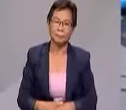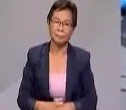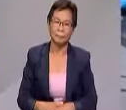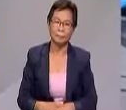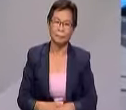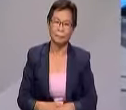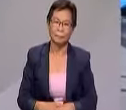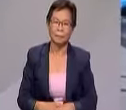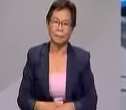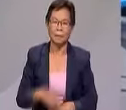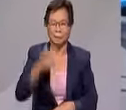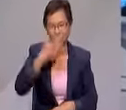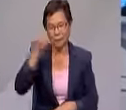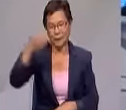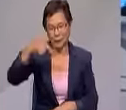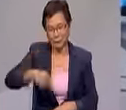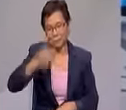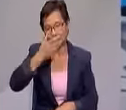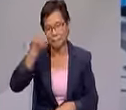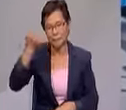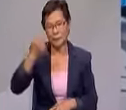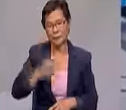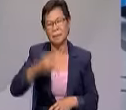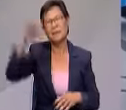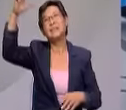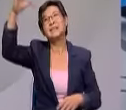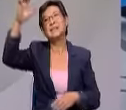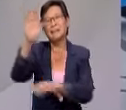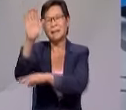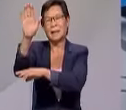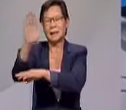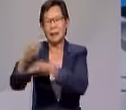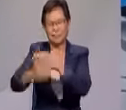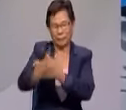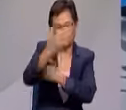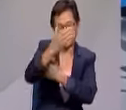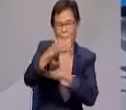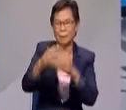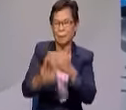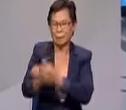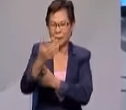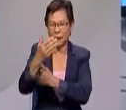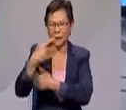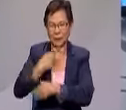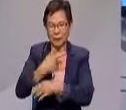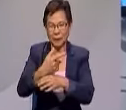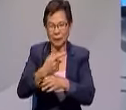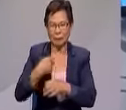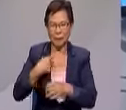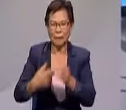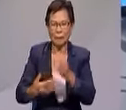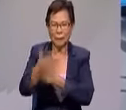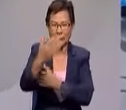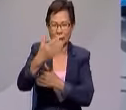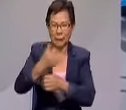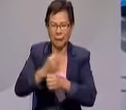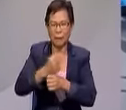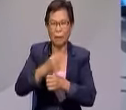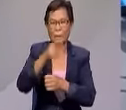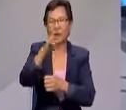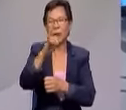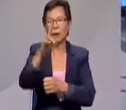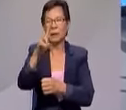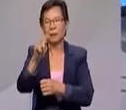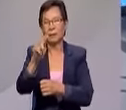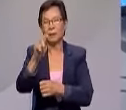lagi bagus main daripada macam tengah hari kan. Kalau pagi macam ni kita dapat apa vitamin semua